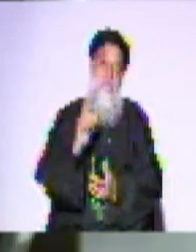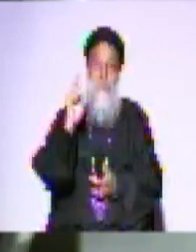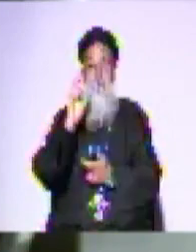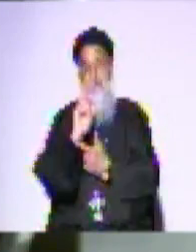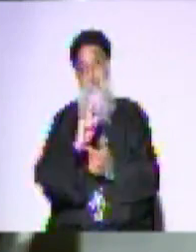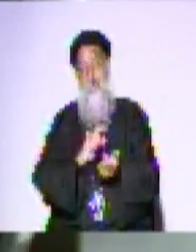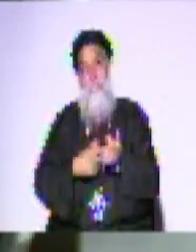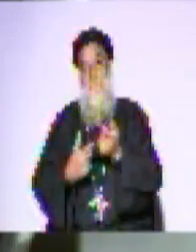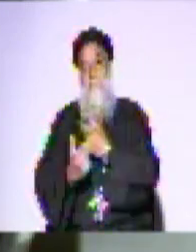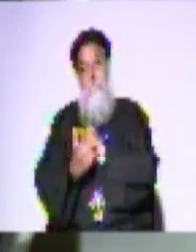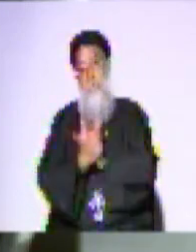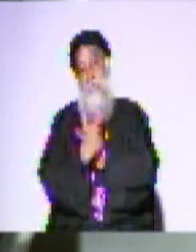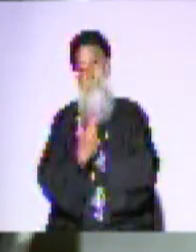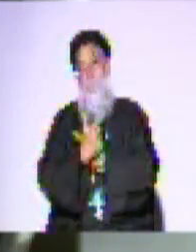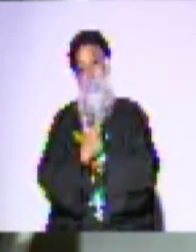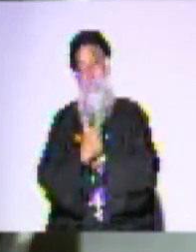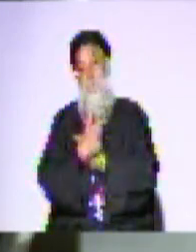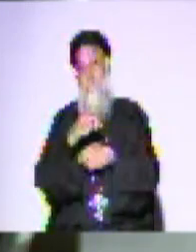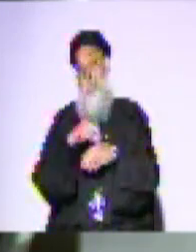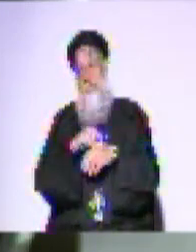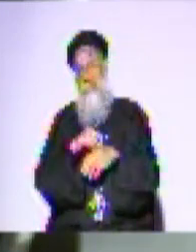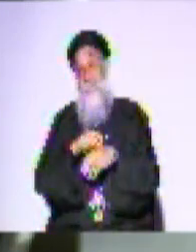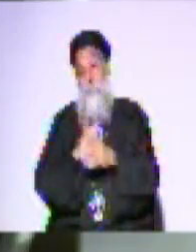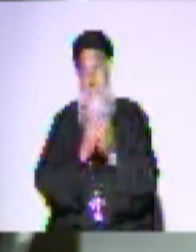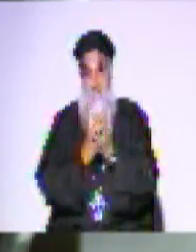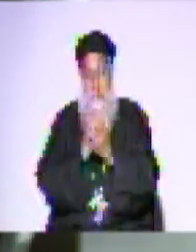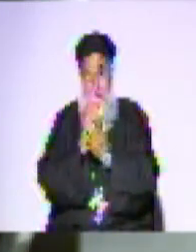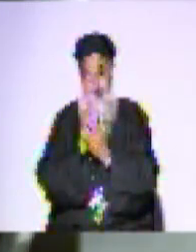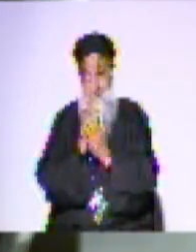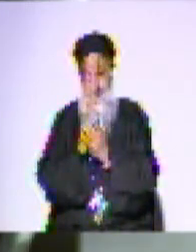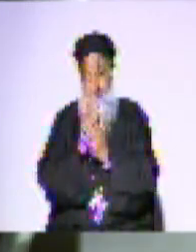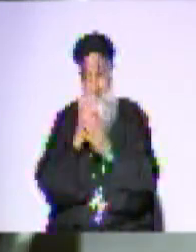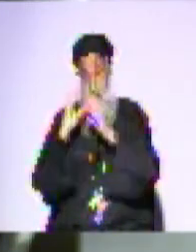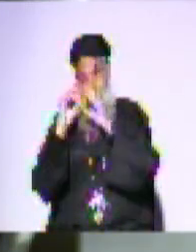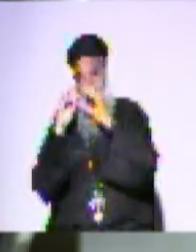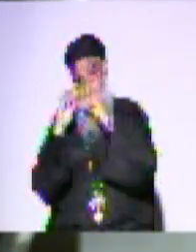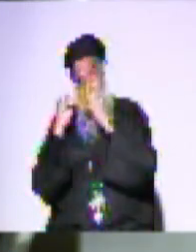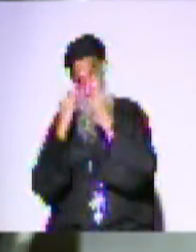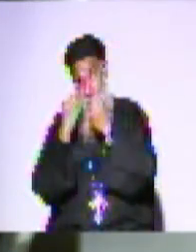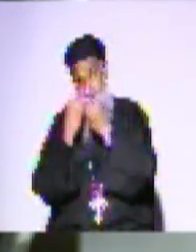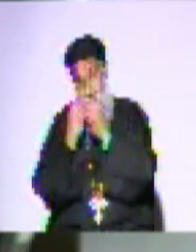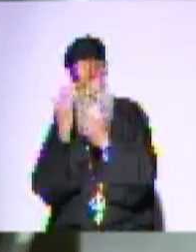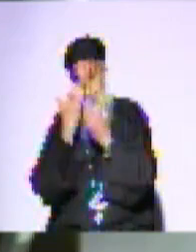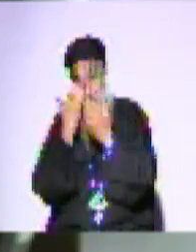المسيحية تعلمنا إن الإنسان يعامل العنف